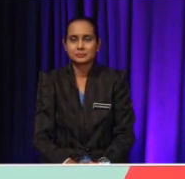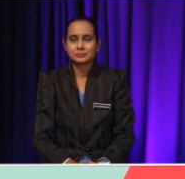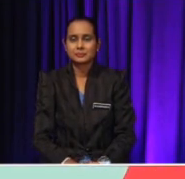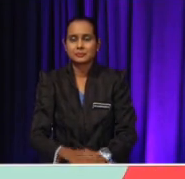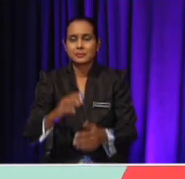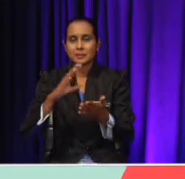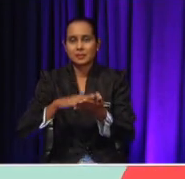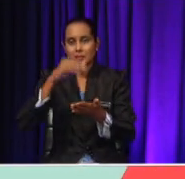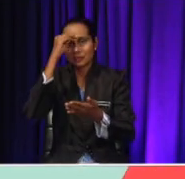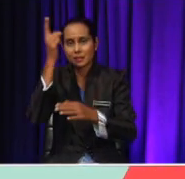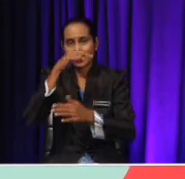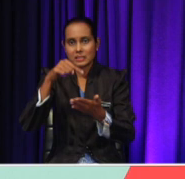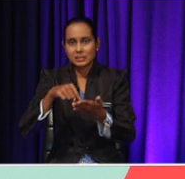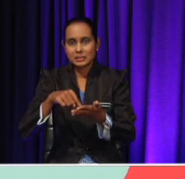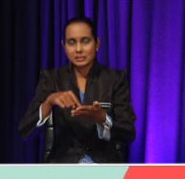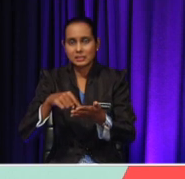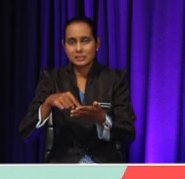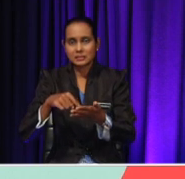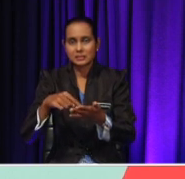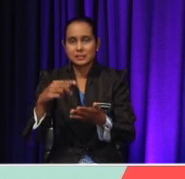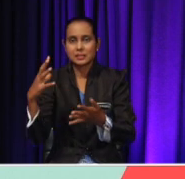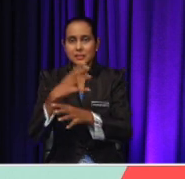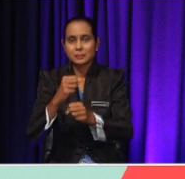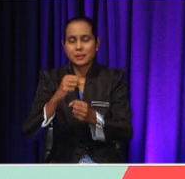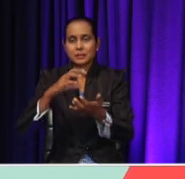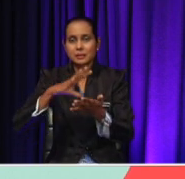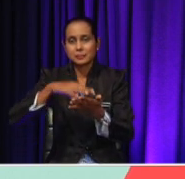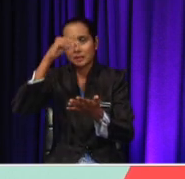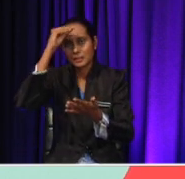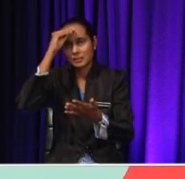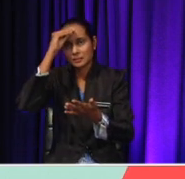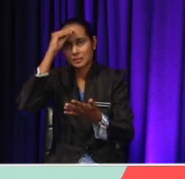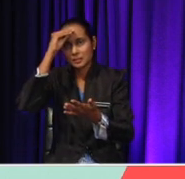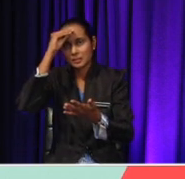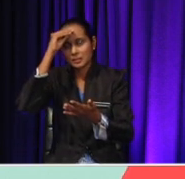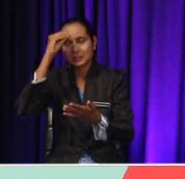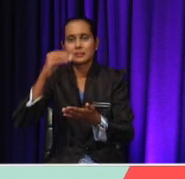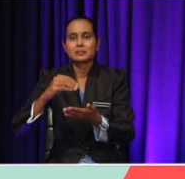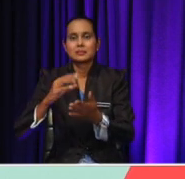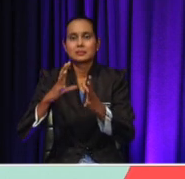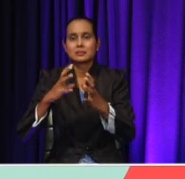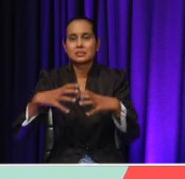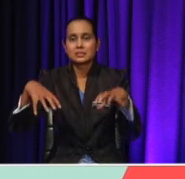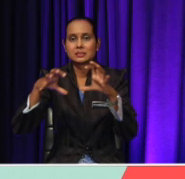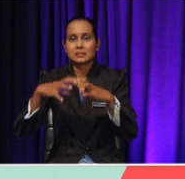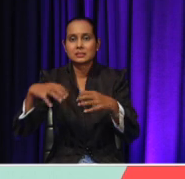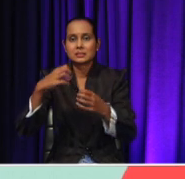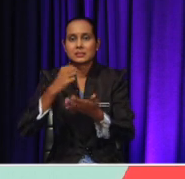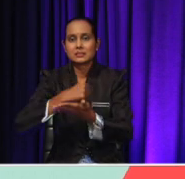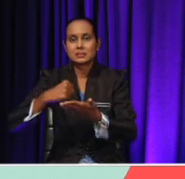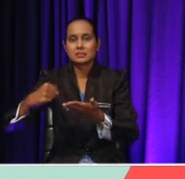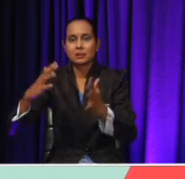melalui pelajaran hari ini yang saya dapat mempelajari karya yang dihasilkan oleh sastrawan dari karya-karya mereka ini boleh